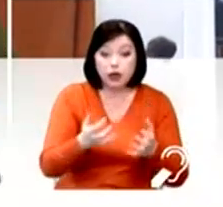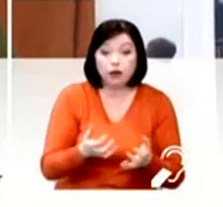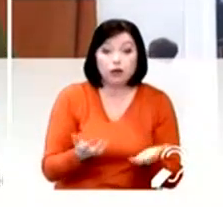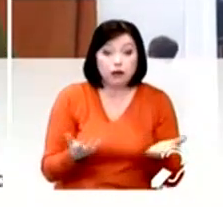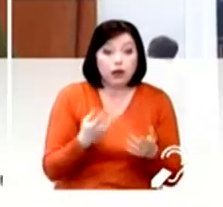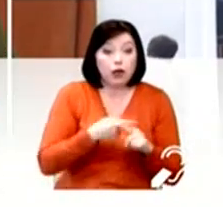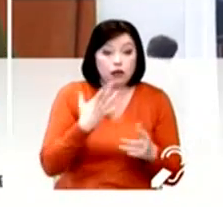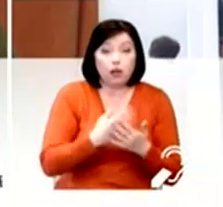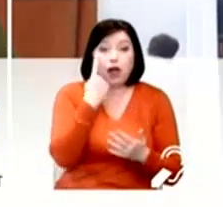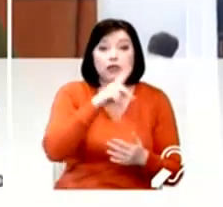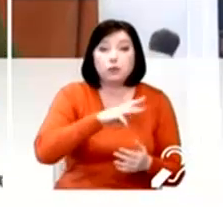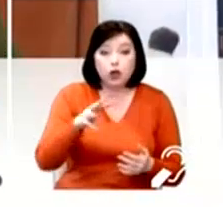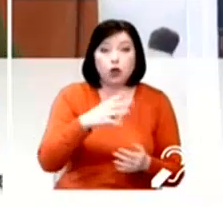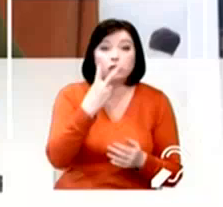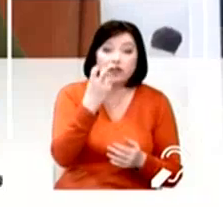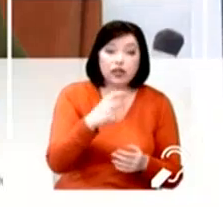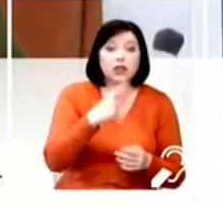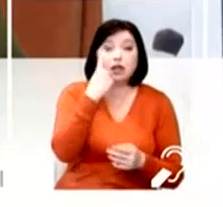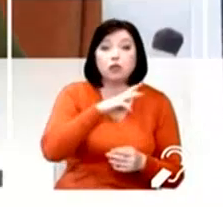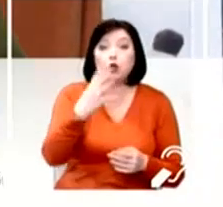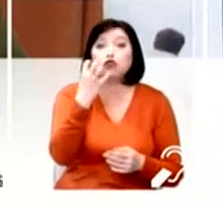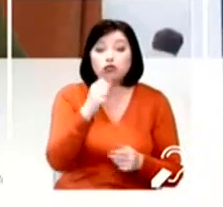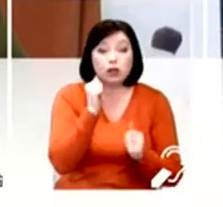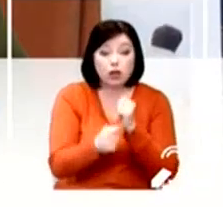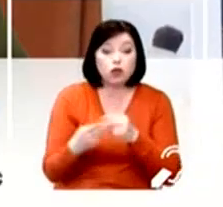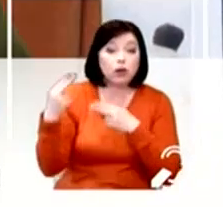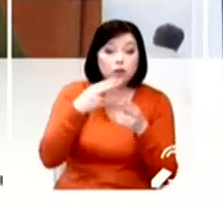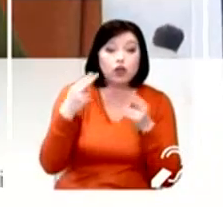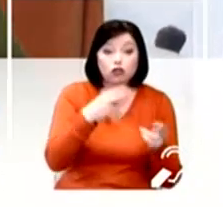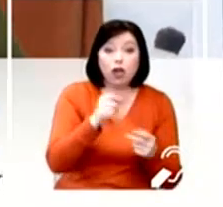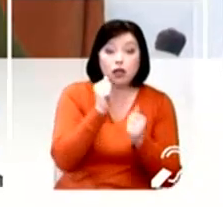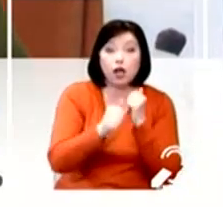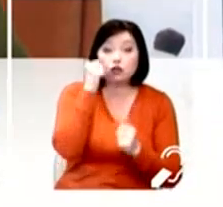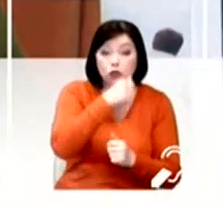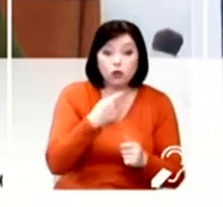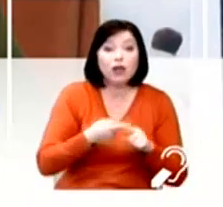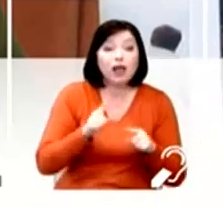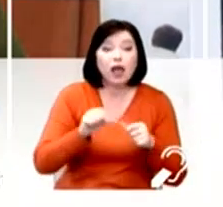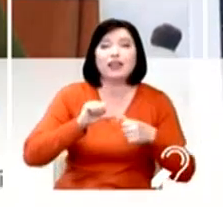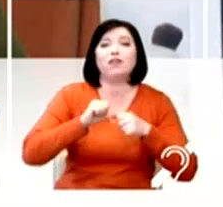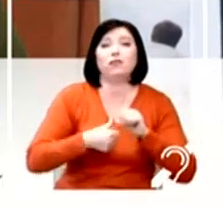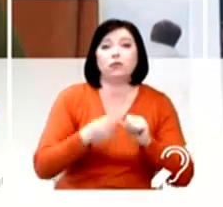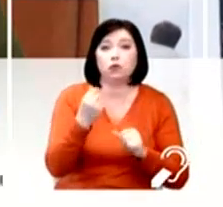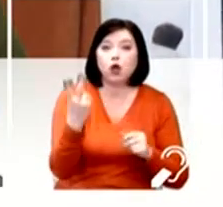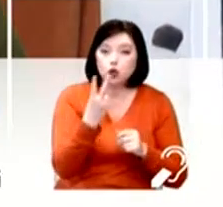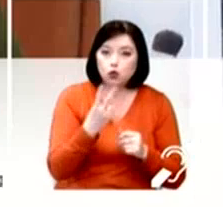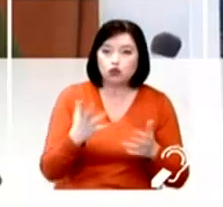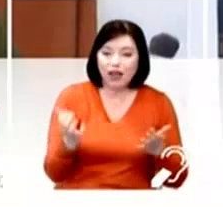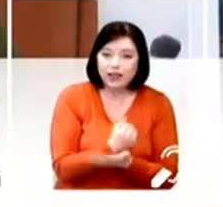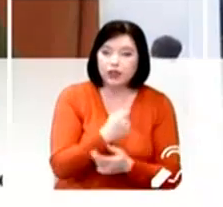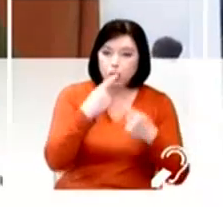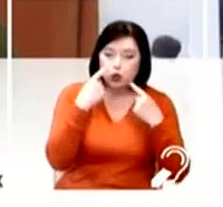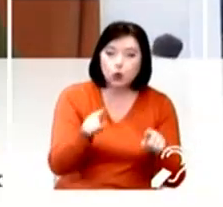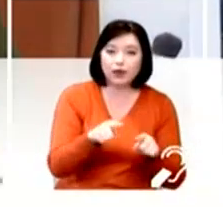acel 1.200.000-1.400.000 de turiști care vin anual pe litoral este un număr fix. Noi trebuie să găsim